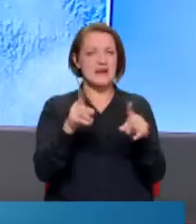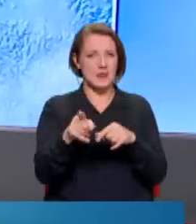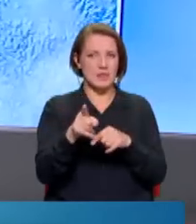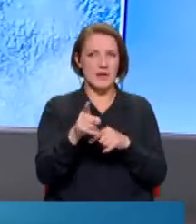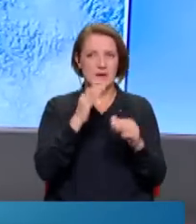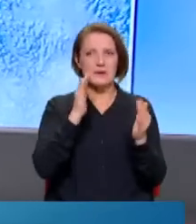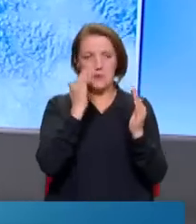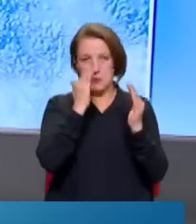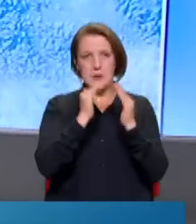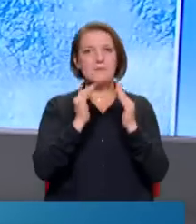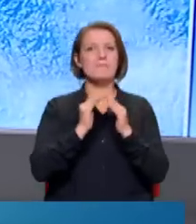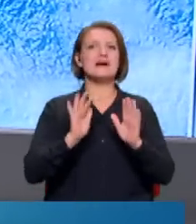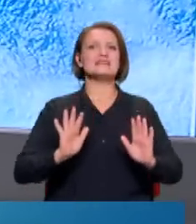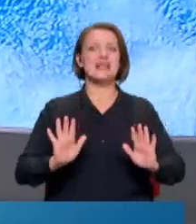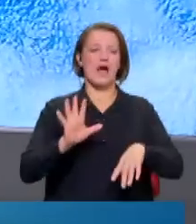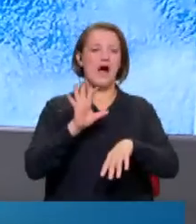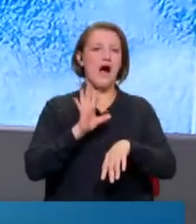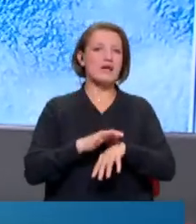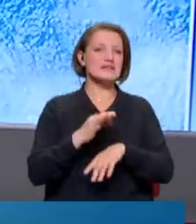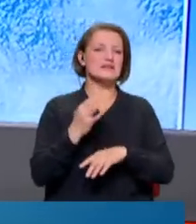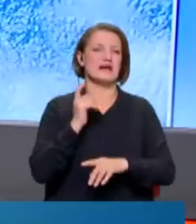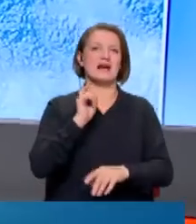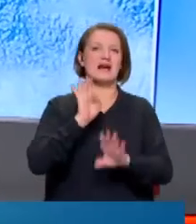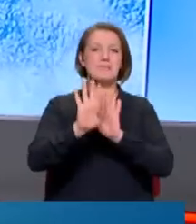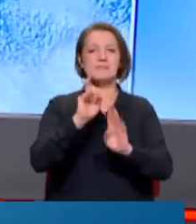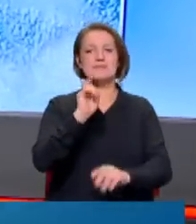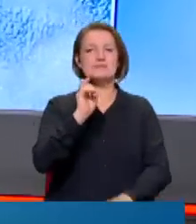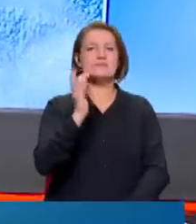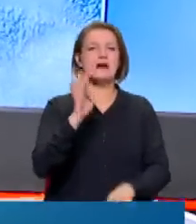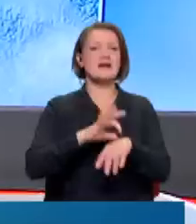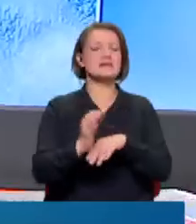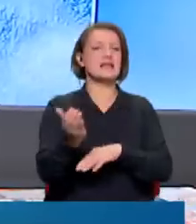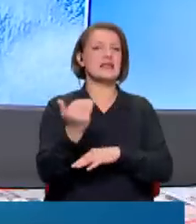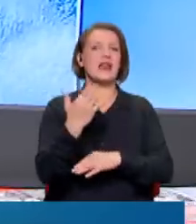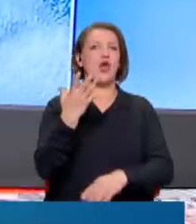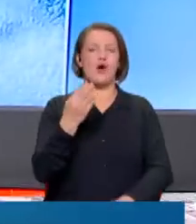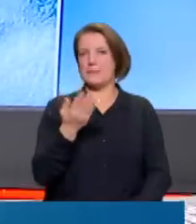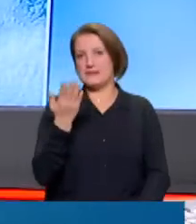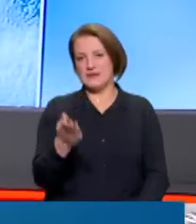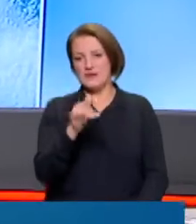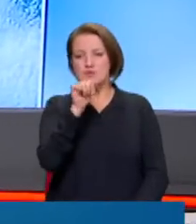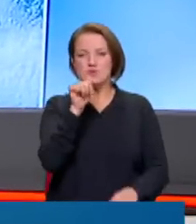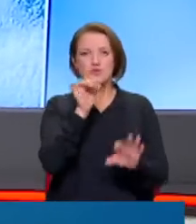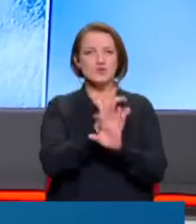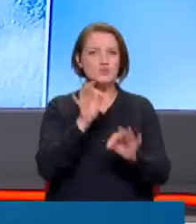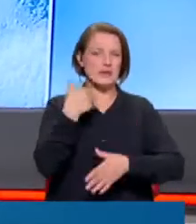gayreti içinde olmazsanız hastalık kapınızı çalabilir şimdi susuzluktan bahsedeceğim sıcaktan bahsedeceğim size